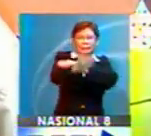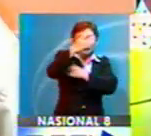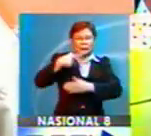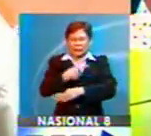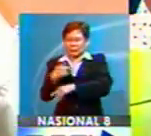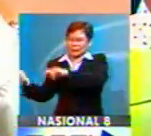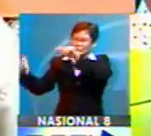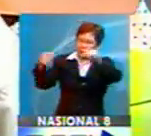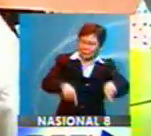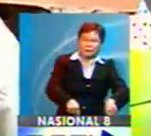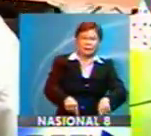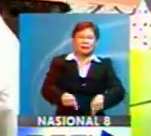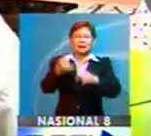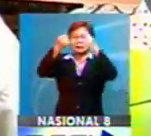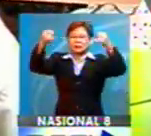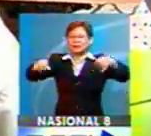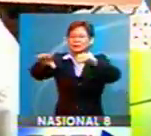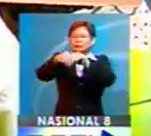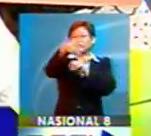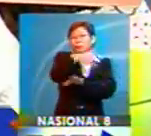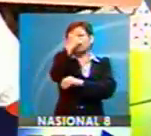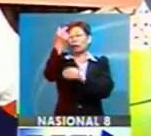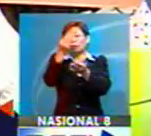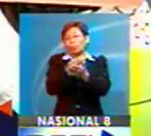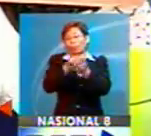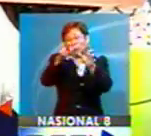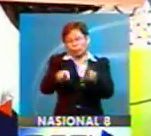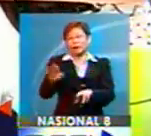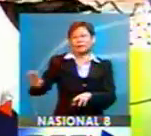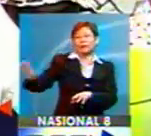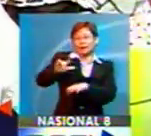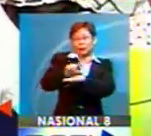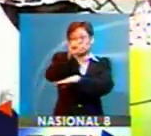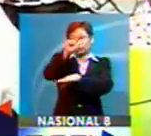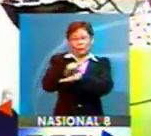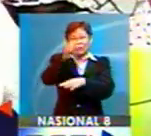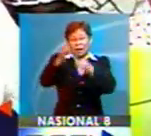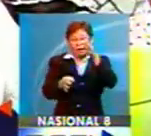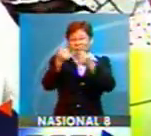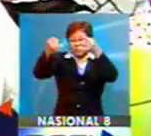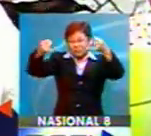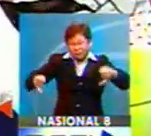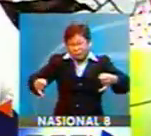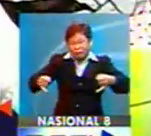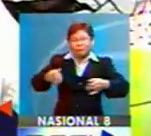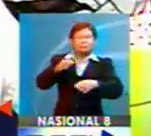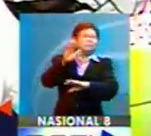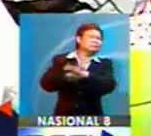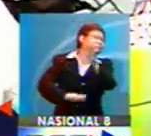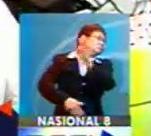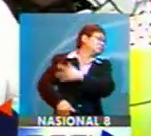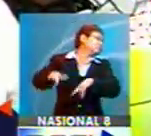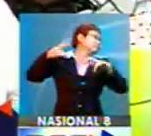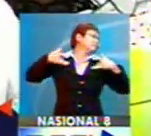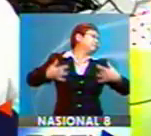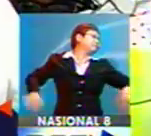kita minta pihak istana campur tangan sebab ini duit rakyat yang mereka gunakan. So kalau pihak istana pun dah lepas tangan, minggu